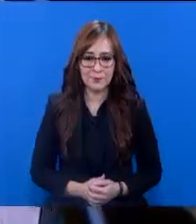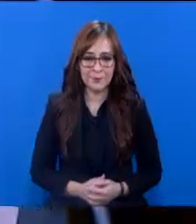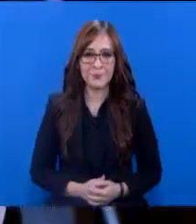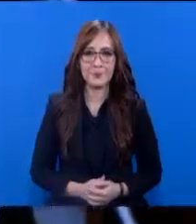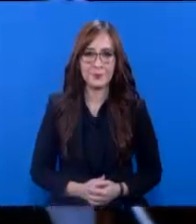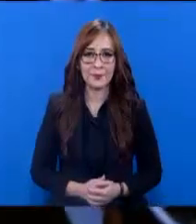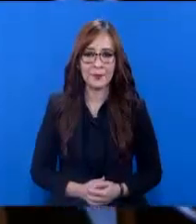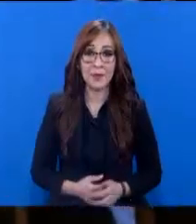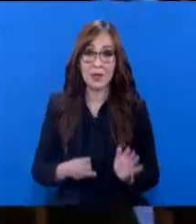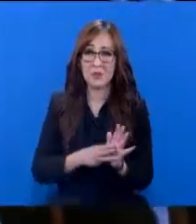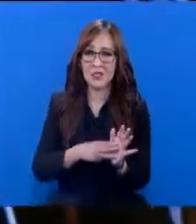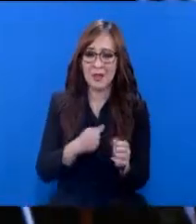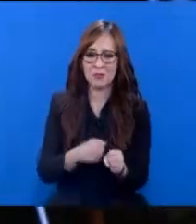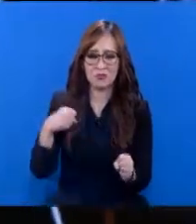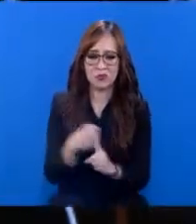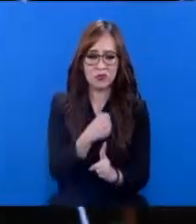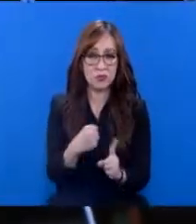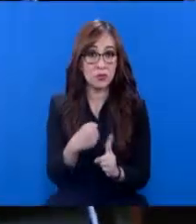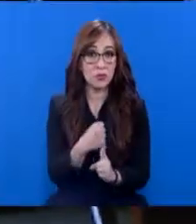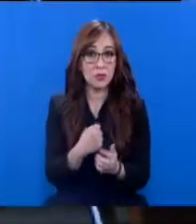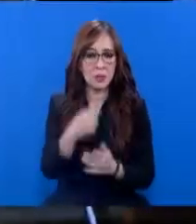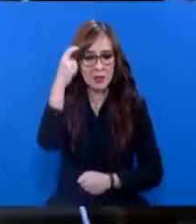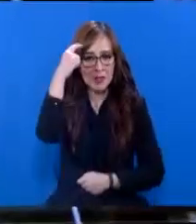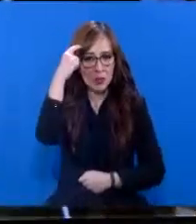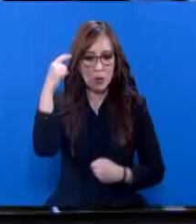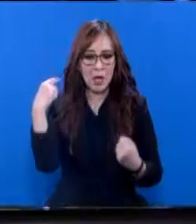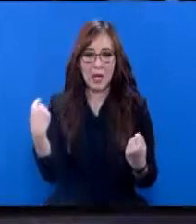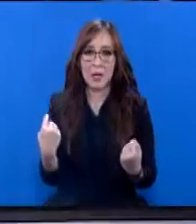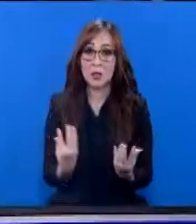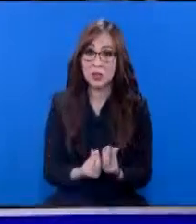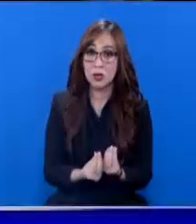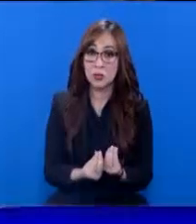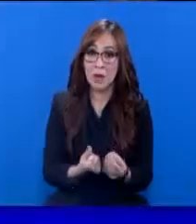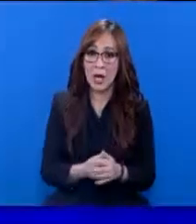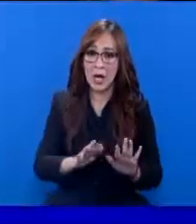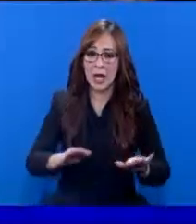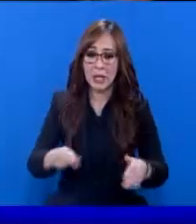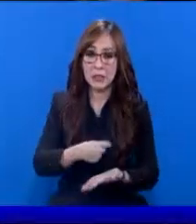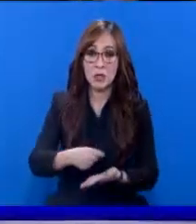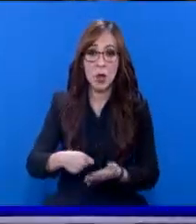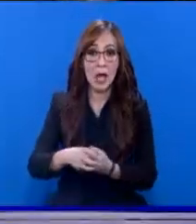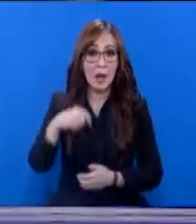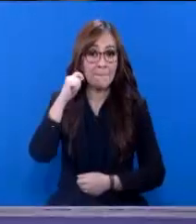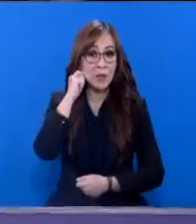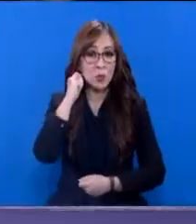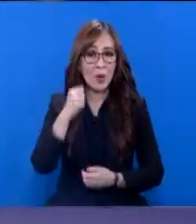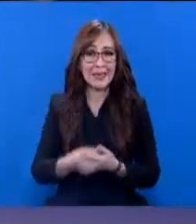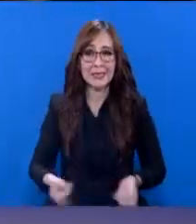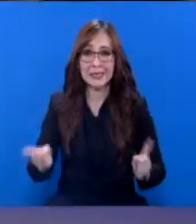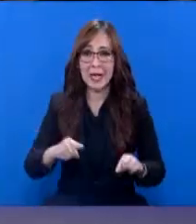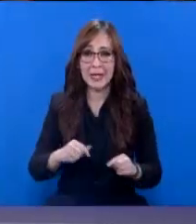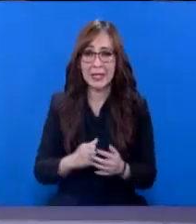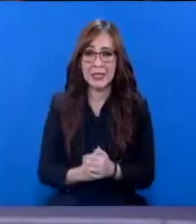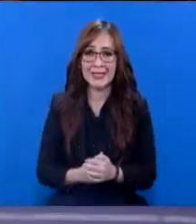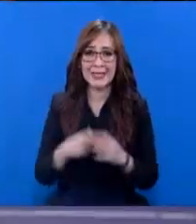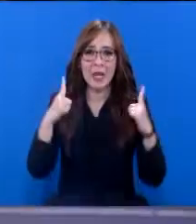Pemirsa, kasus perundungan dengan kekerasan yang diduga dilakukan oleh sejumlah pelajar putri terjadi di Gresik, Jawa Timur. Video yang merekam aksi tak